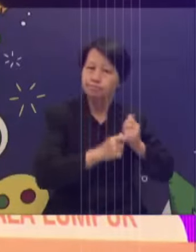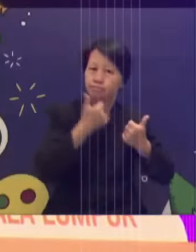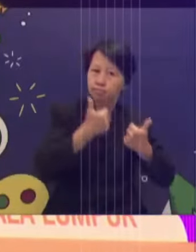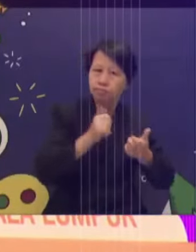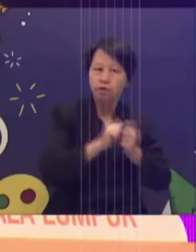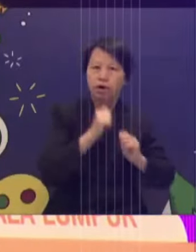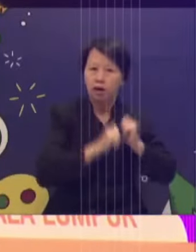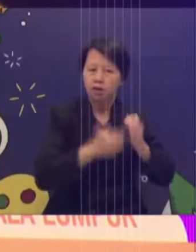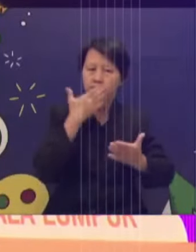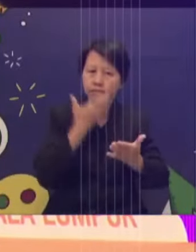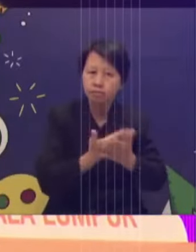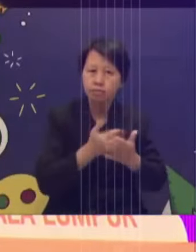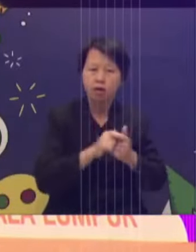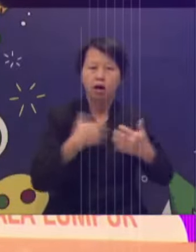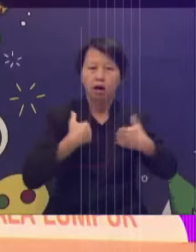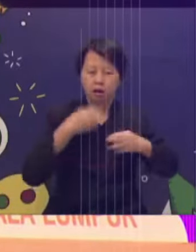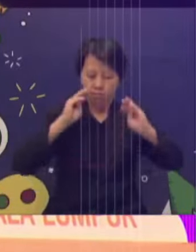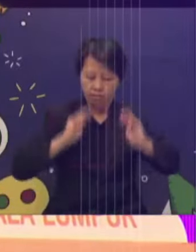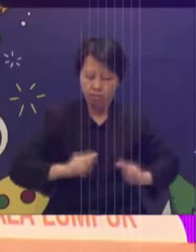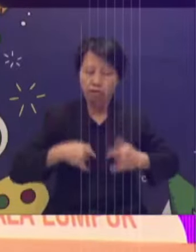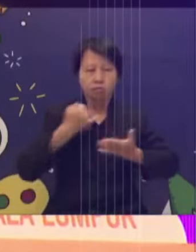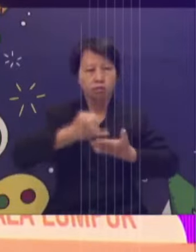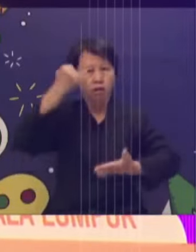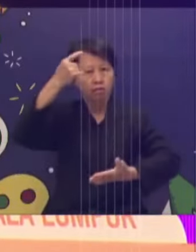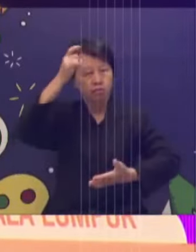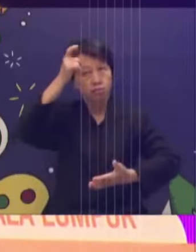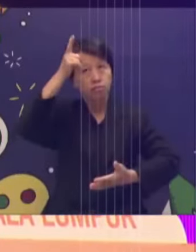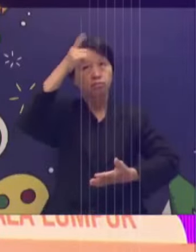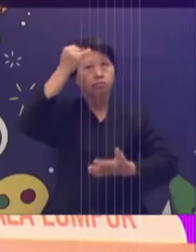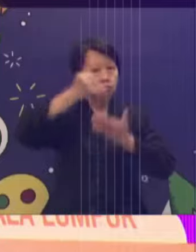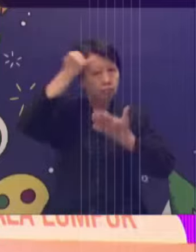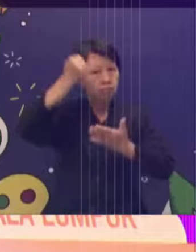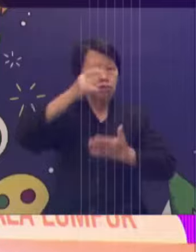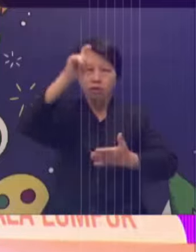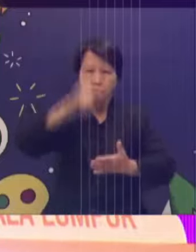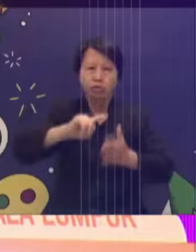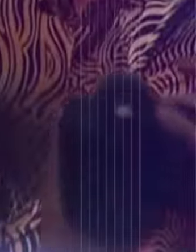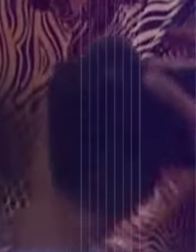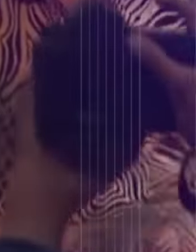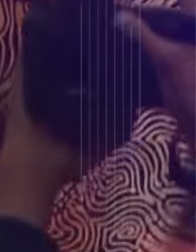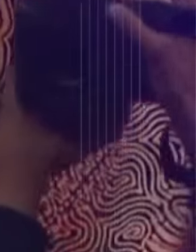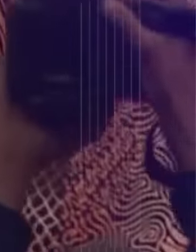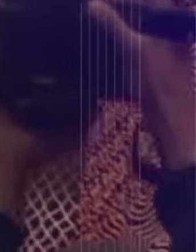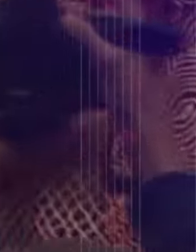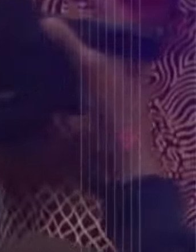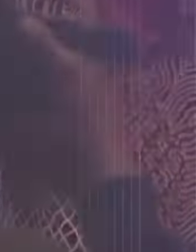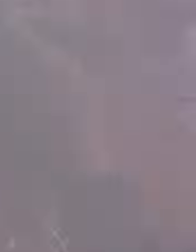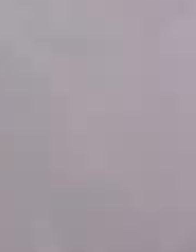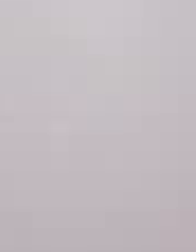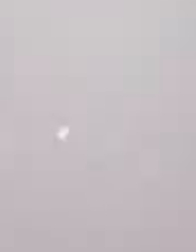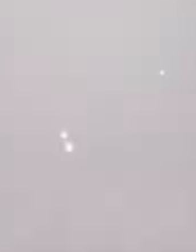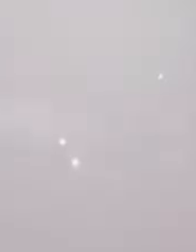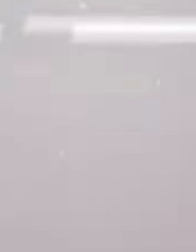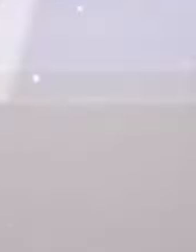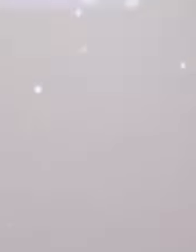ada akhlak, manusia yang berilmu, mesti mulakan tradisi membaca secara serius.